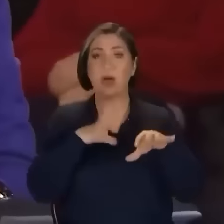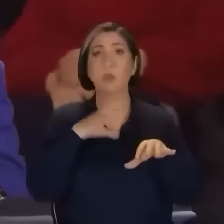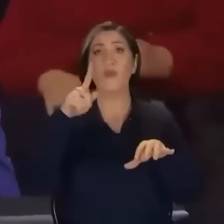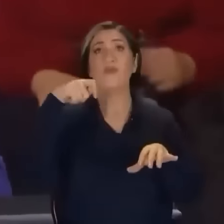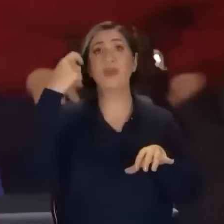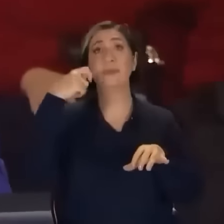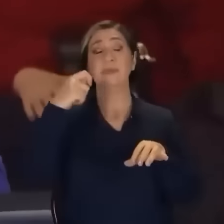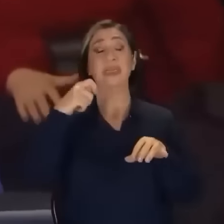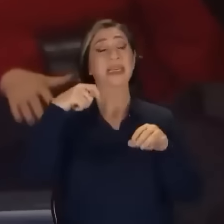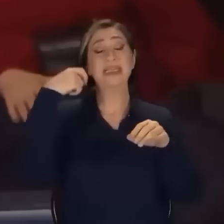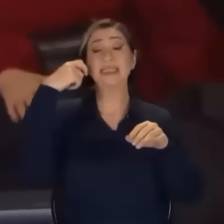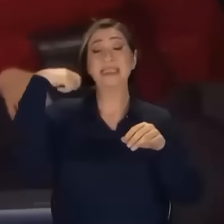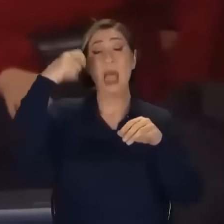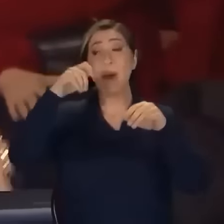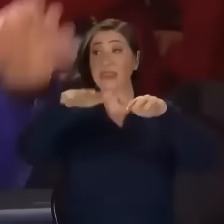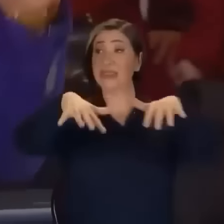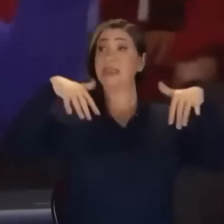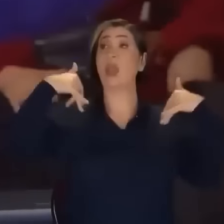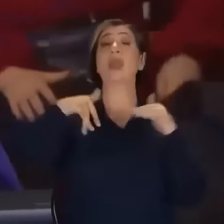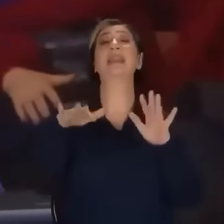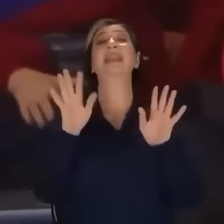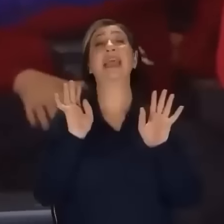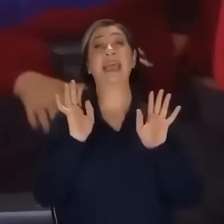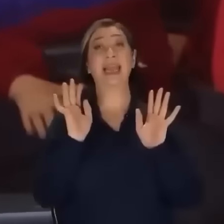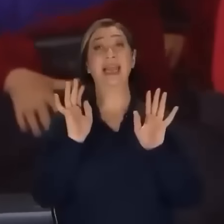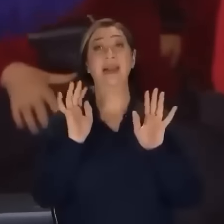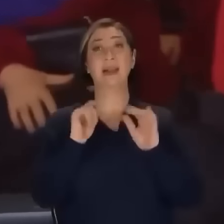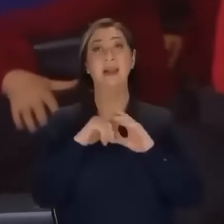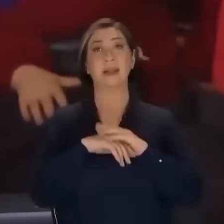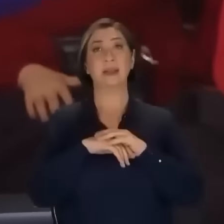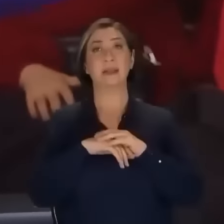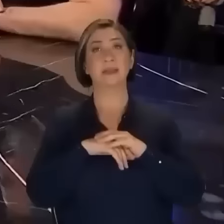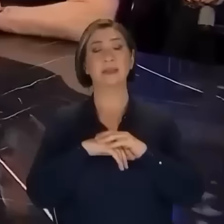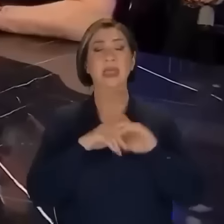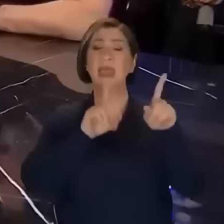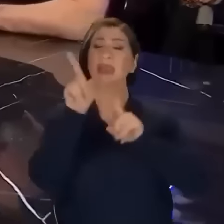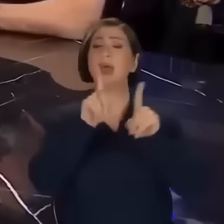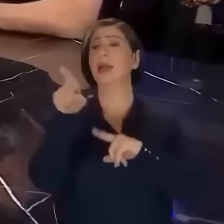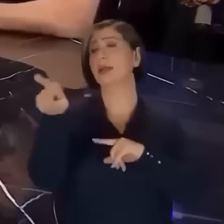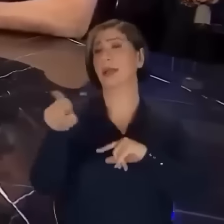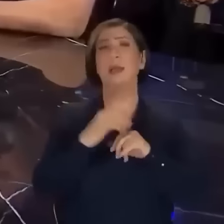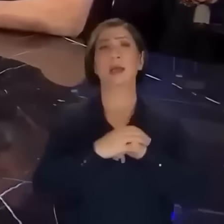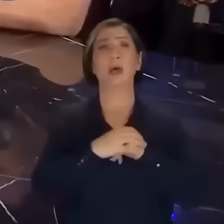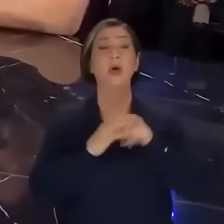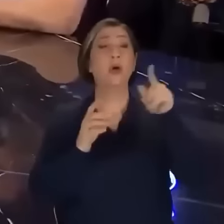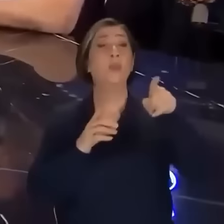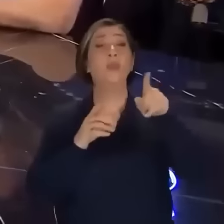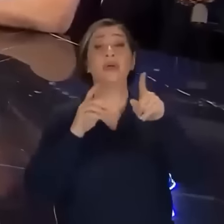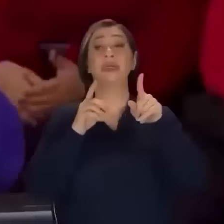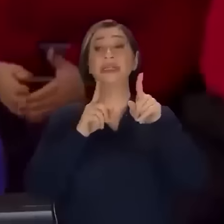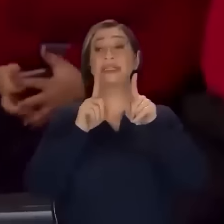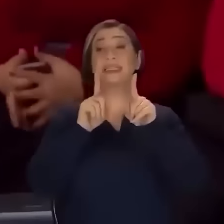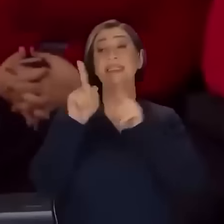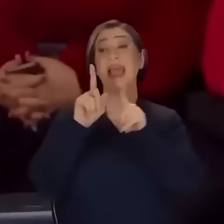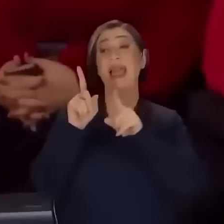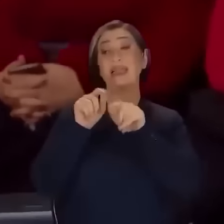film sinema salonuna değil de şeye Eee dijital platforma doğru bu dijital platformun